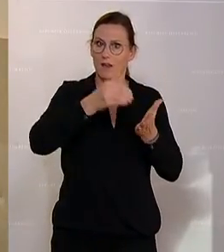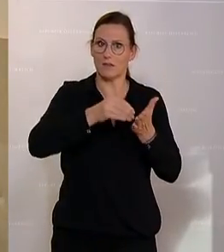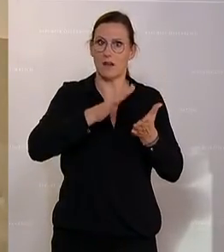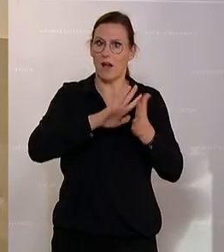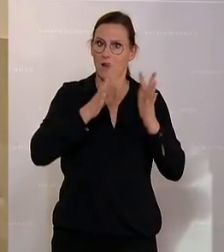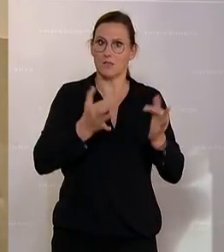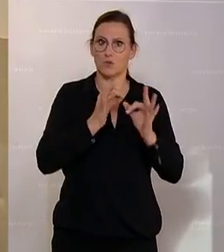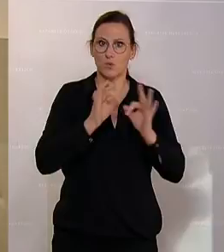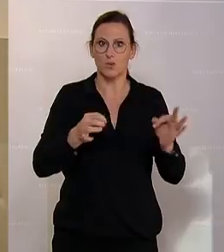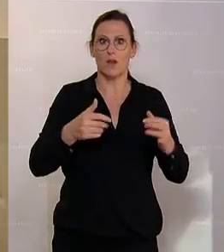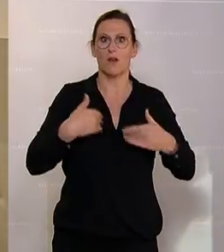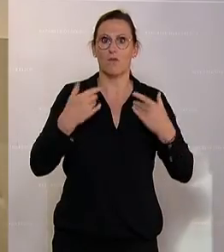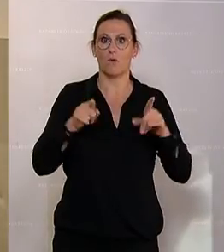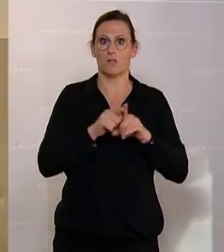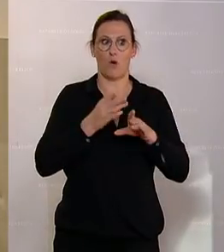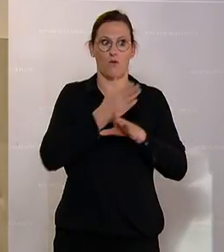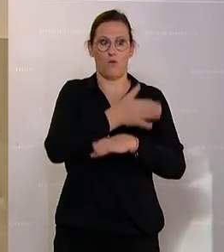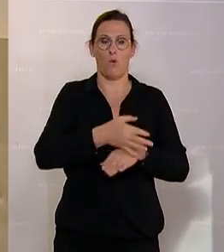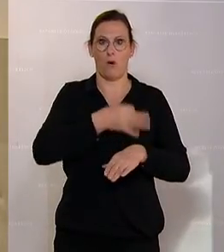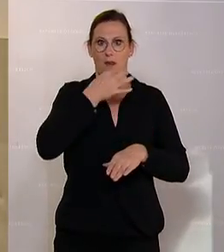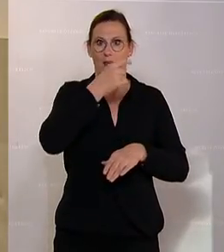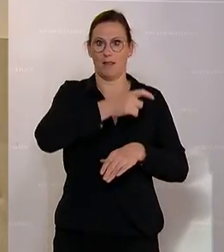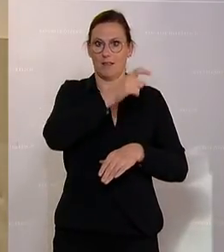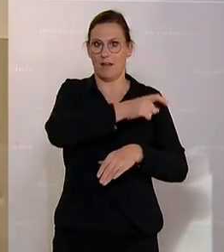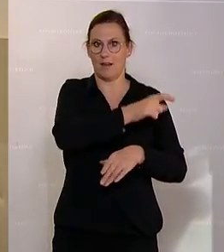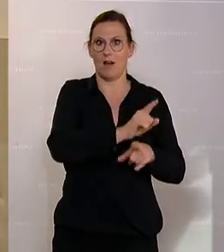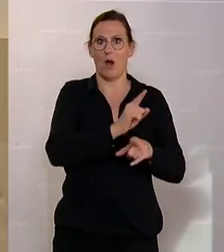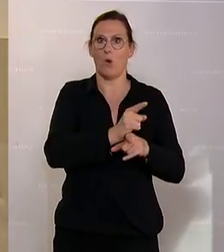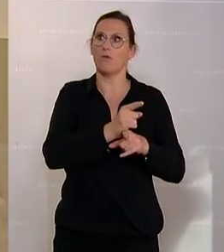Und ich freue mich auch, dass meine Vorrednerinnen und Vorredner die